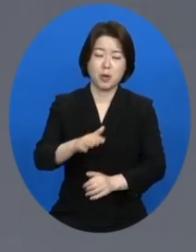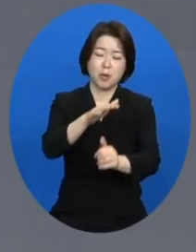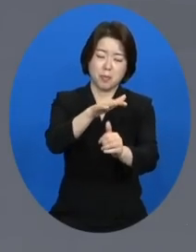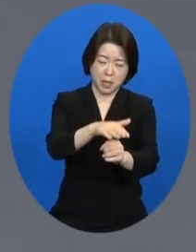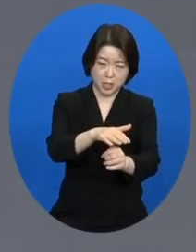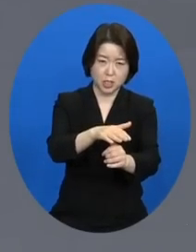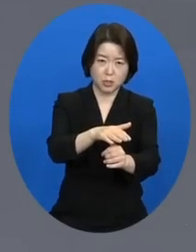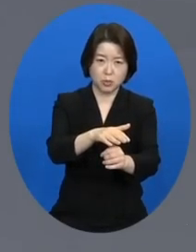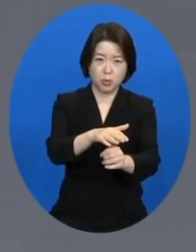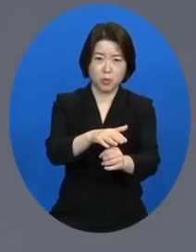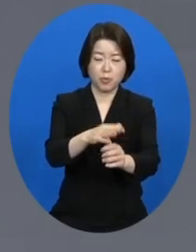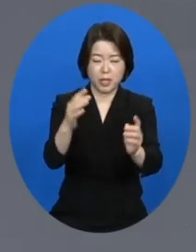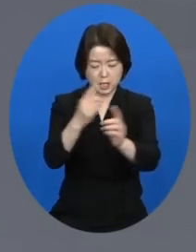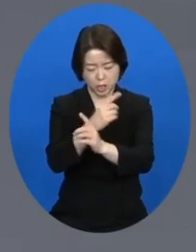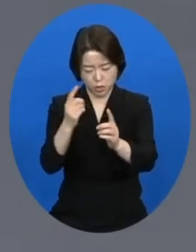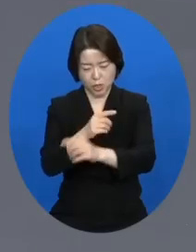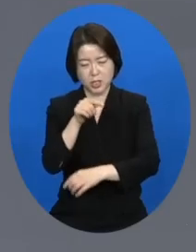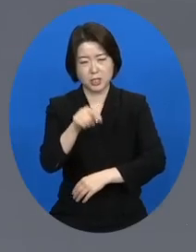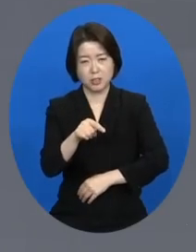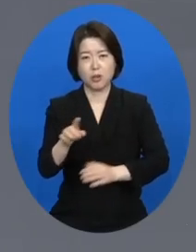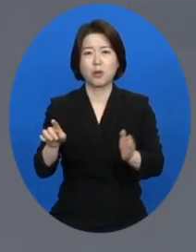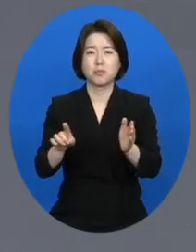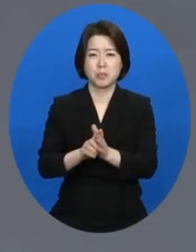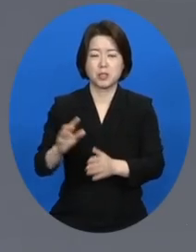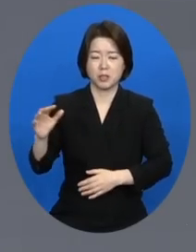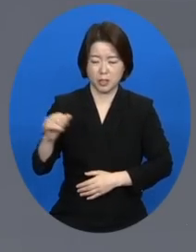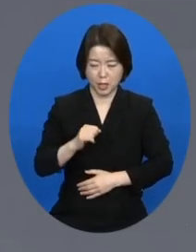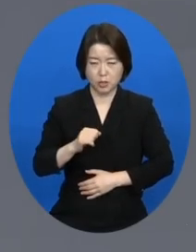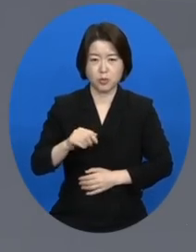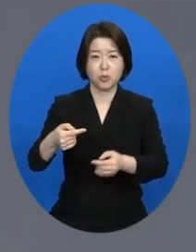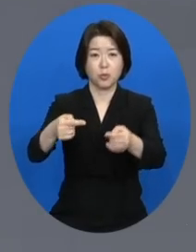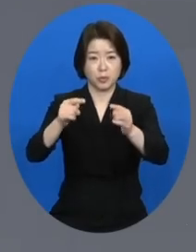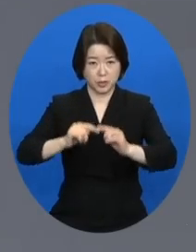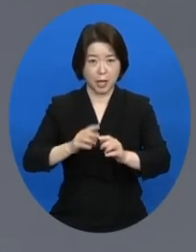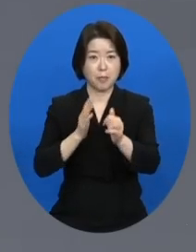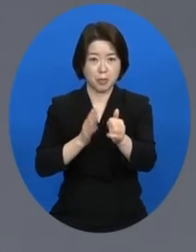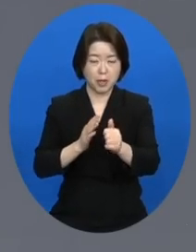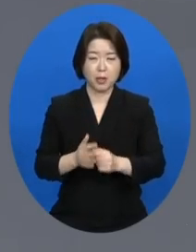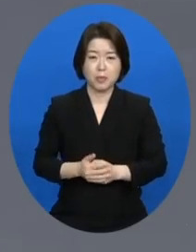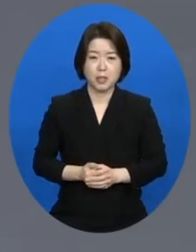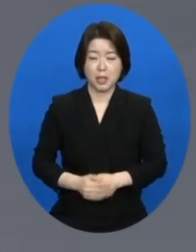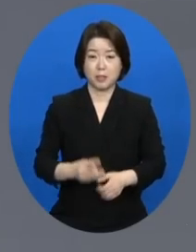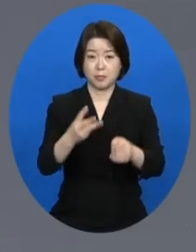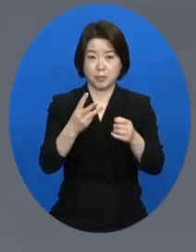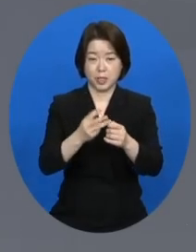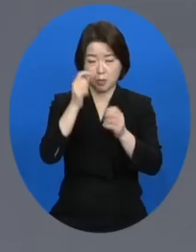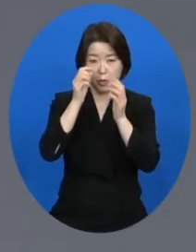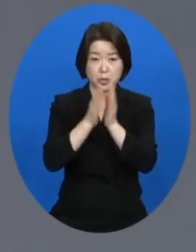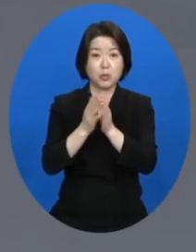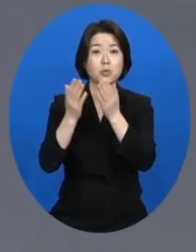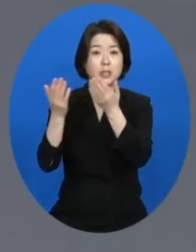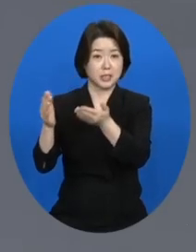만지시고 치유하신다는 것을 믿음으로 나오시기를 축복합니다. 우리 세 번째로 기도할 때